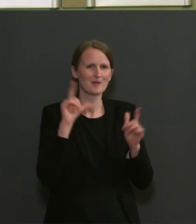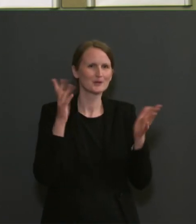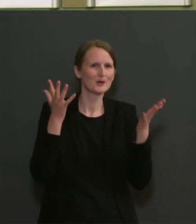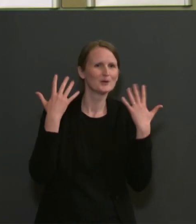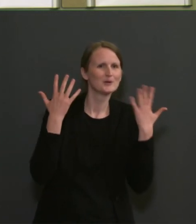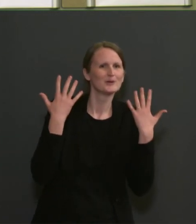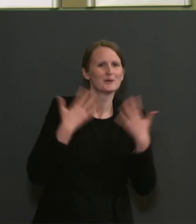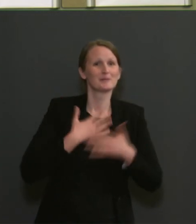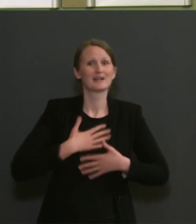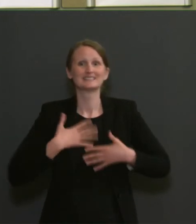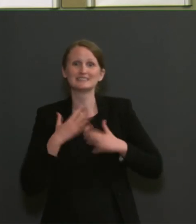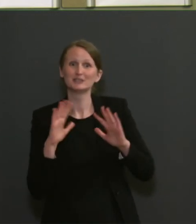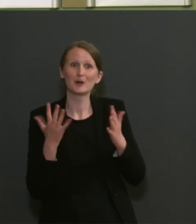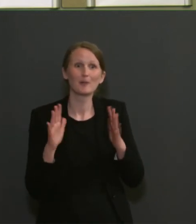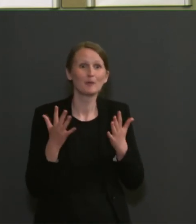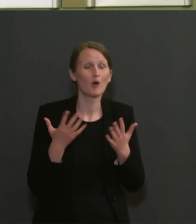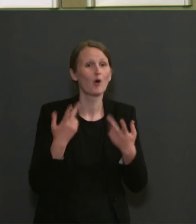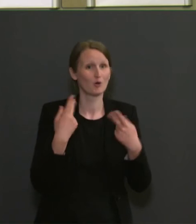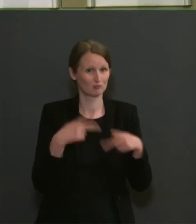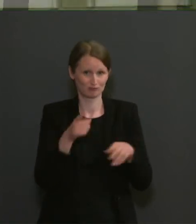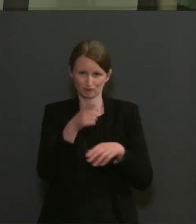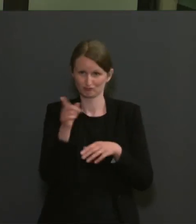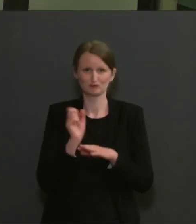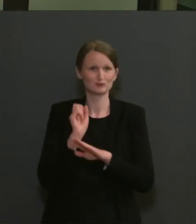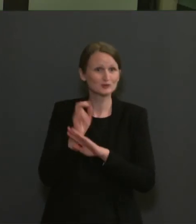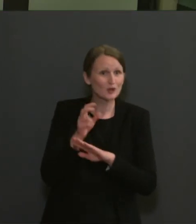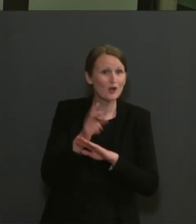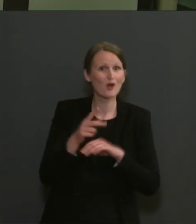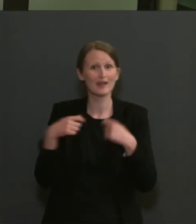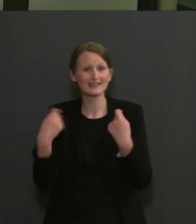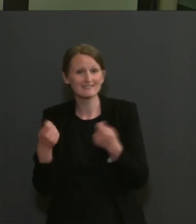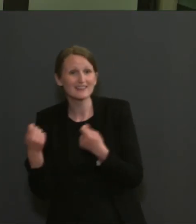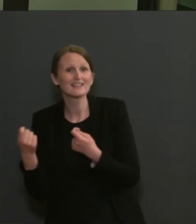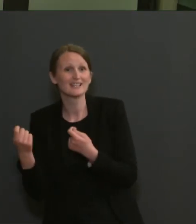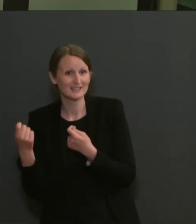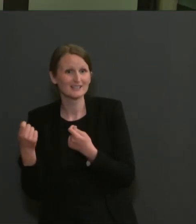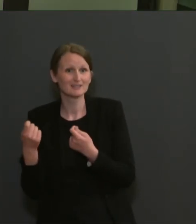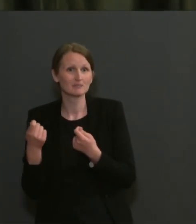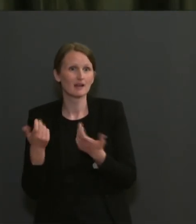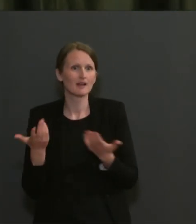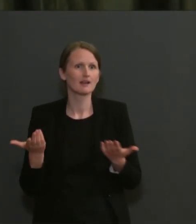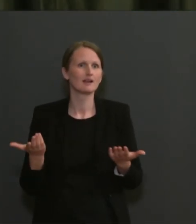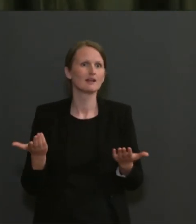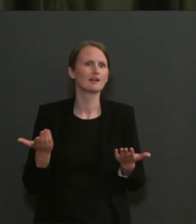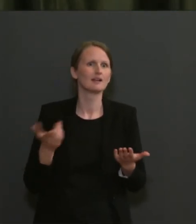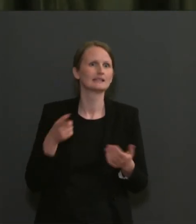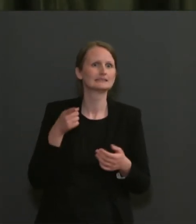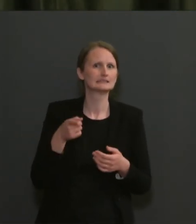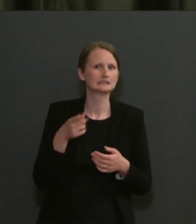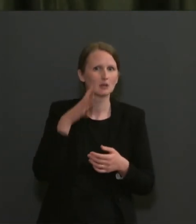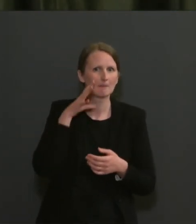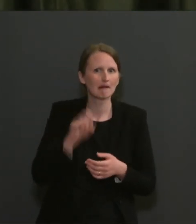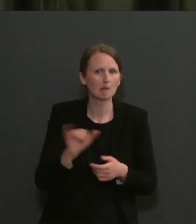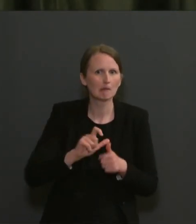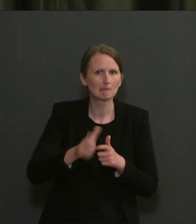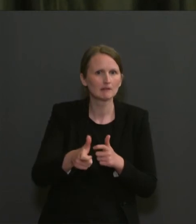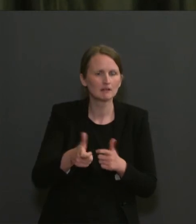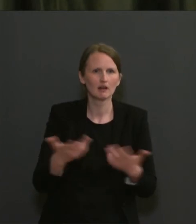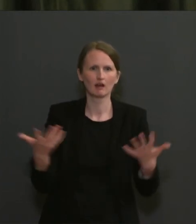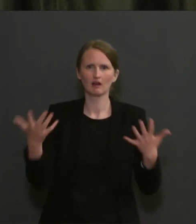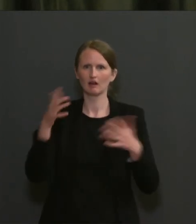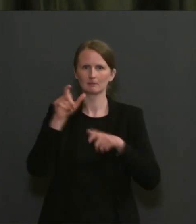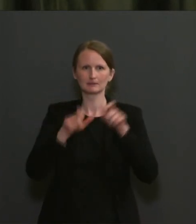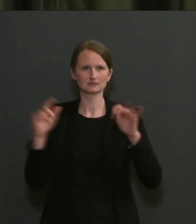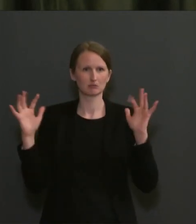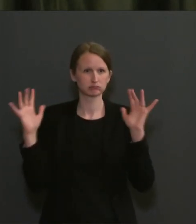activités. On constate, peut-être que vous le constatez également, qu'on se retrouve donc nombreux dans les parcs, dans les réserves